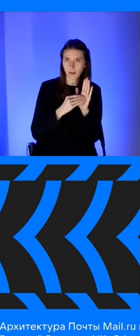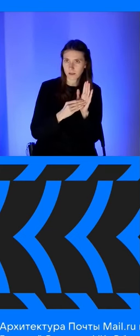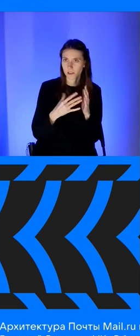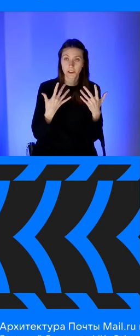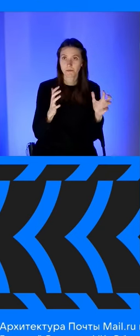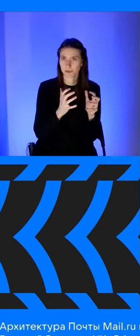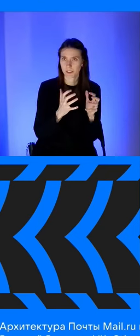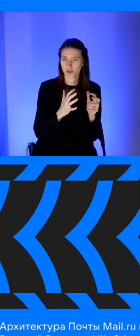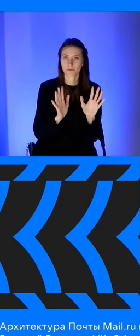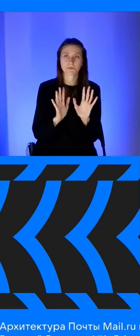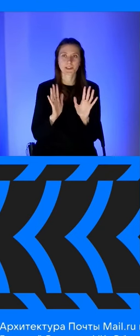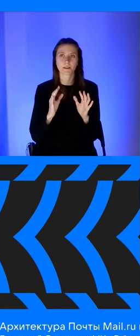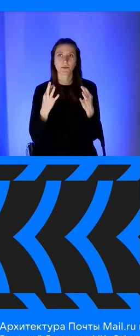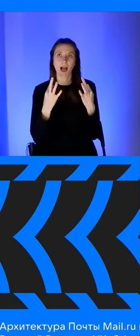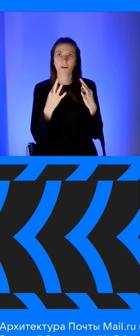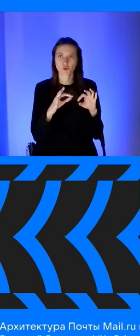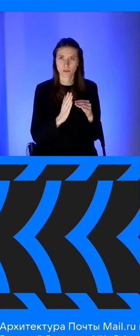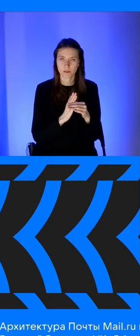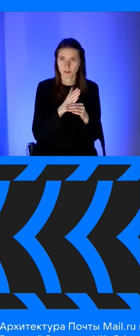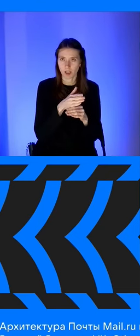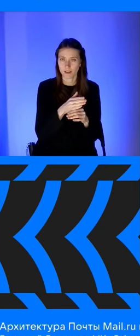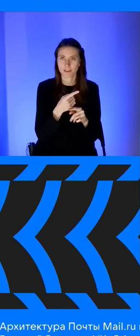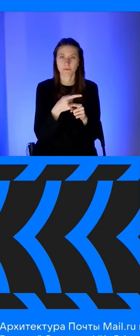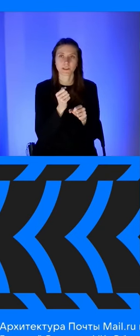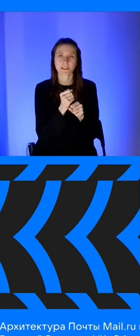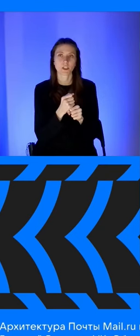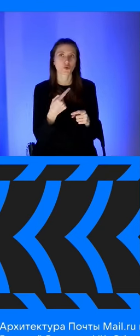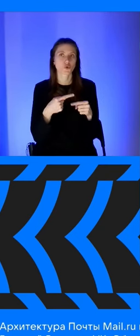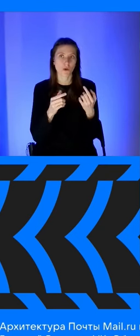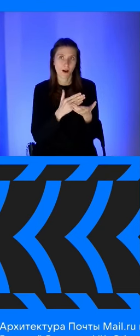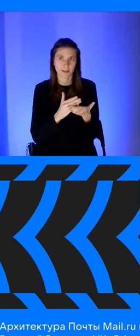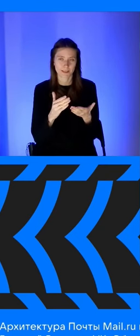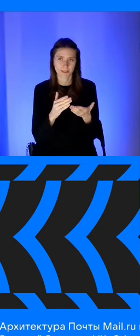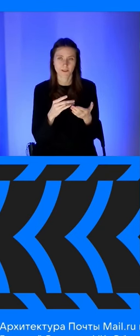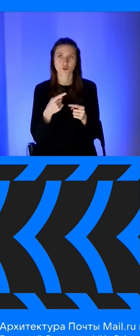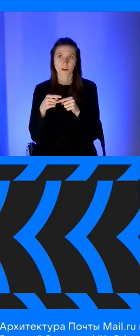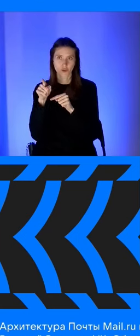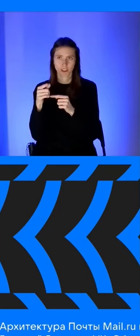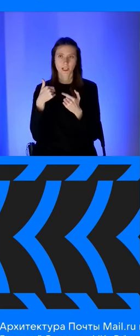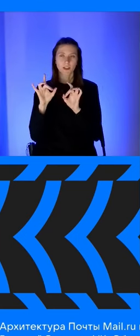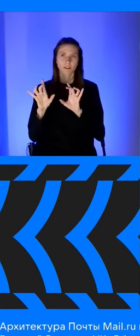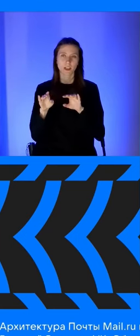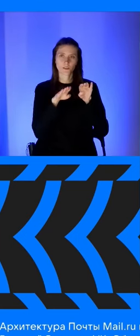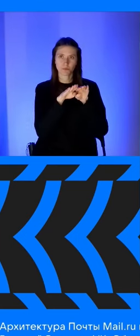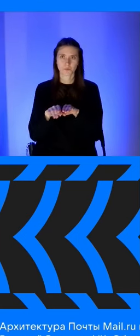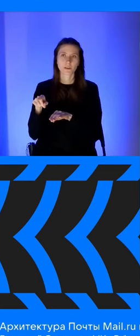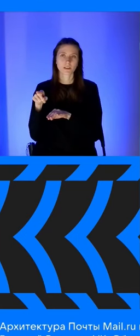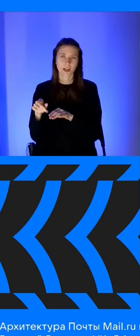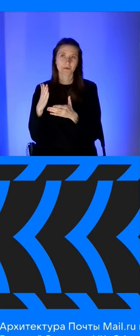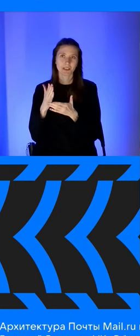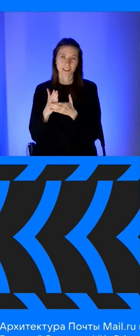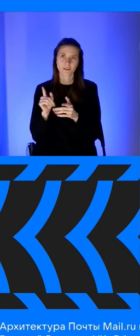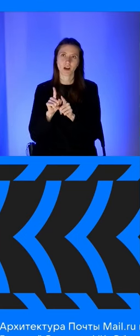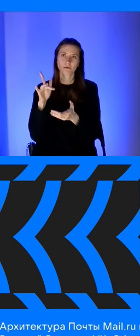Авторизации у нас занимается отдельная подсистема. Ну, то есть вот этот сервис, про который рассказывал, Monolith Mail API, он ходит за авторизацией, как раз